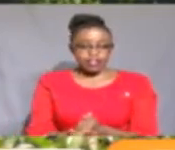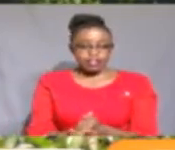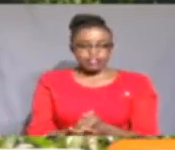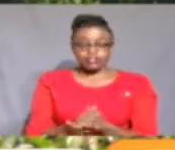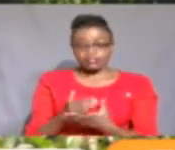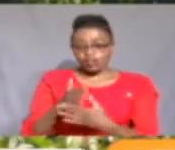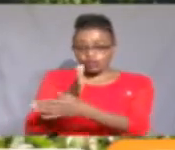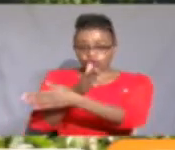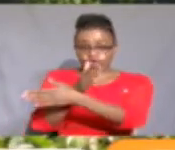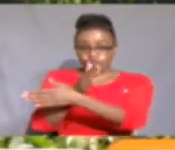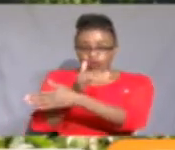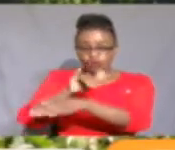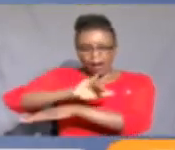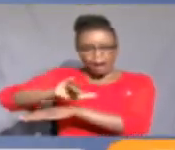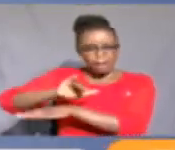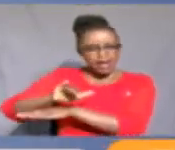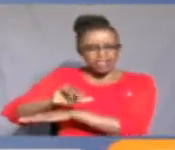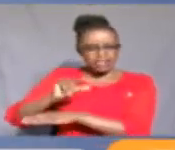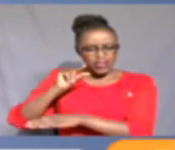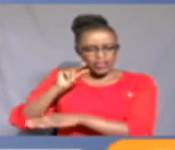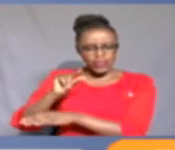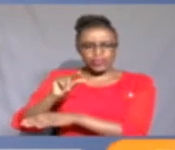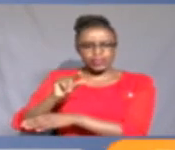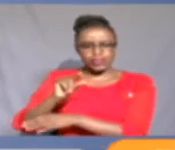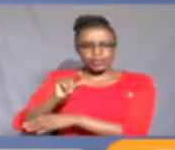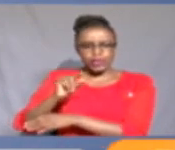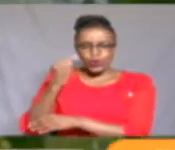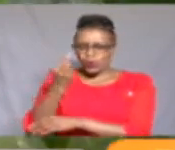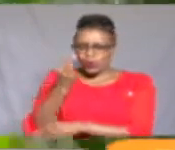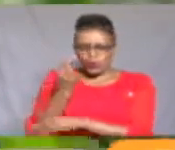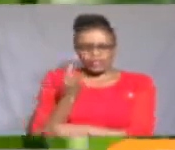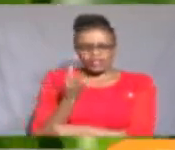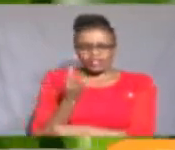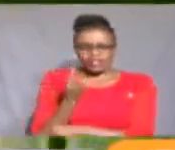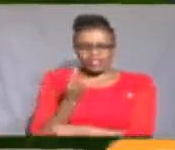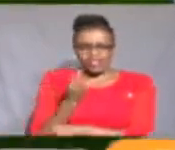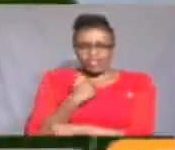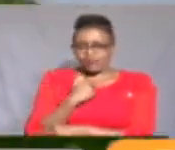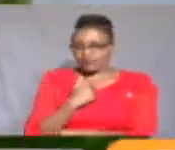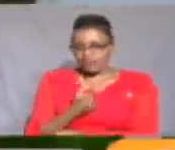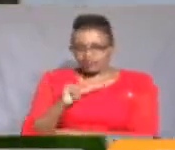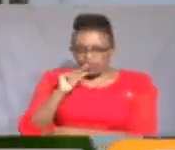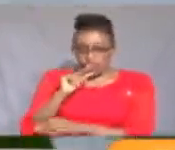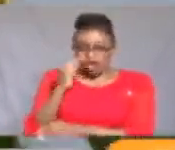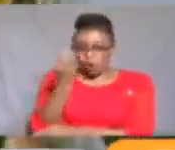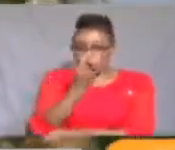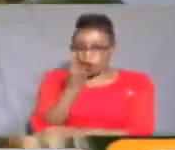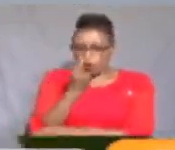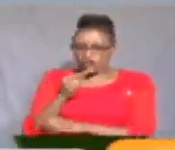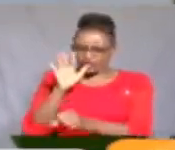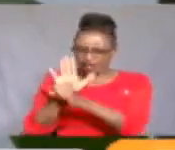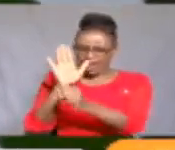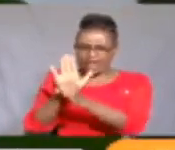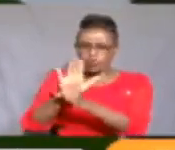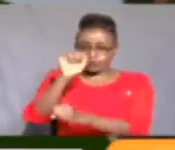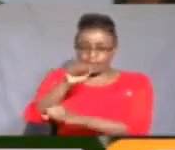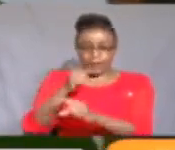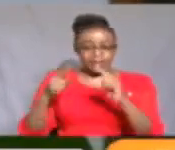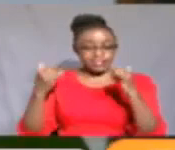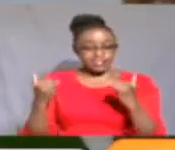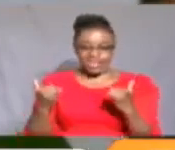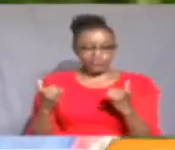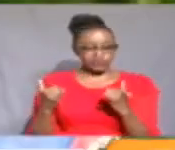Mwanzo samaki zenye zimebakia ni ndogo tu. Ni ndogo tu. Sio wakati kuna wakati zilikuwa mingi, lakini